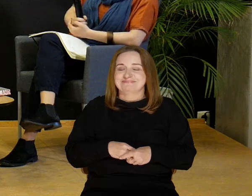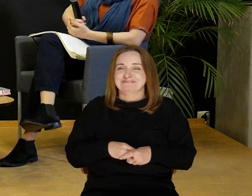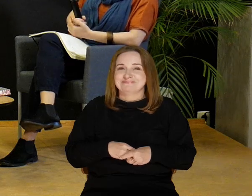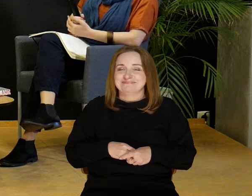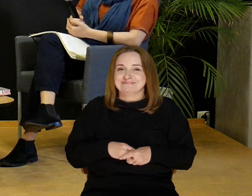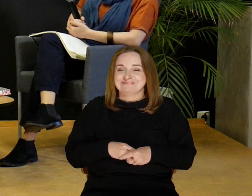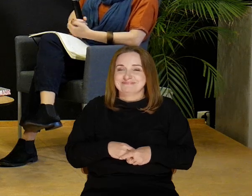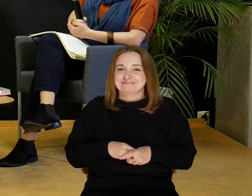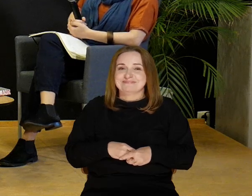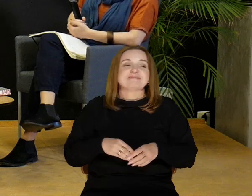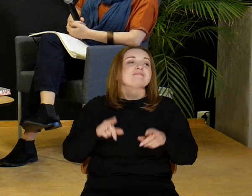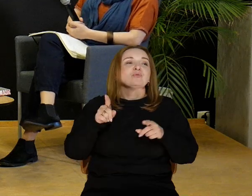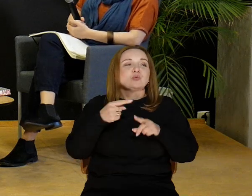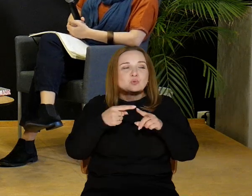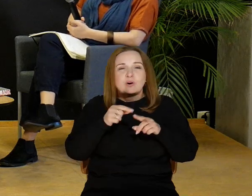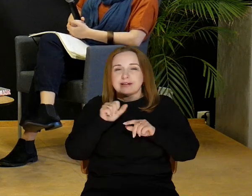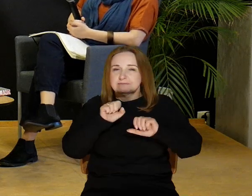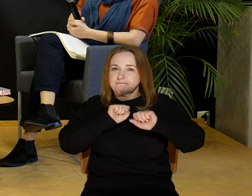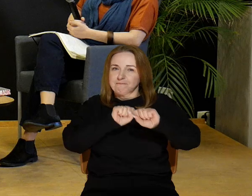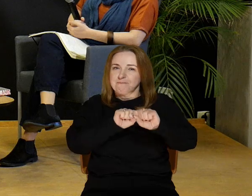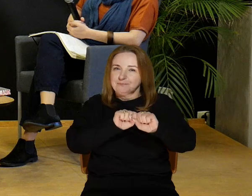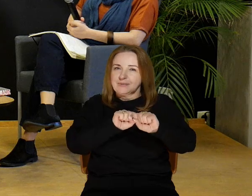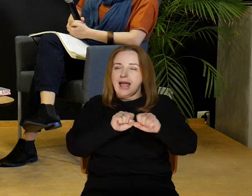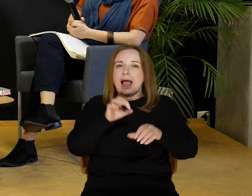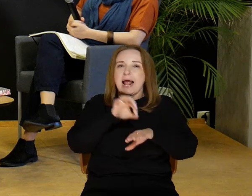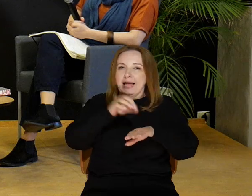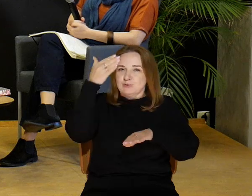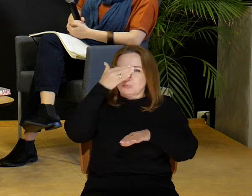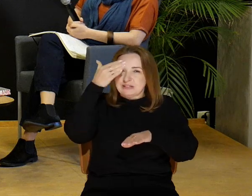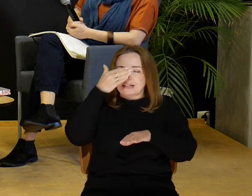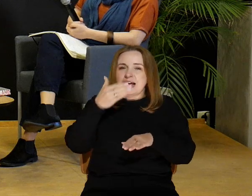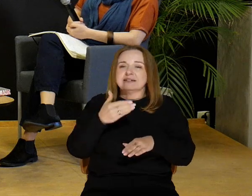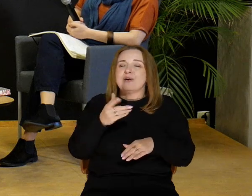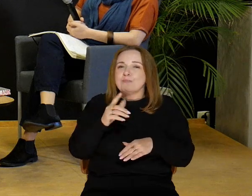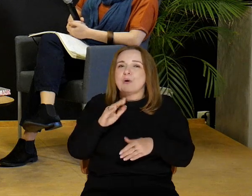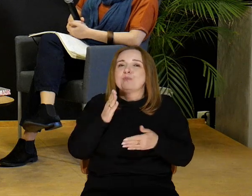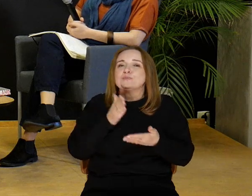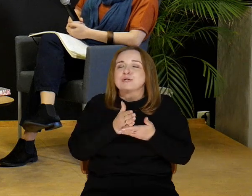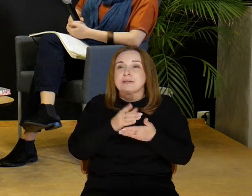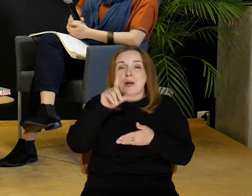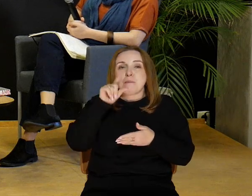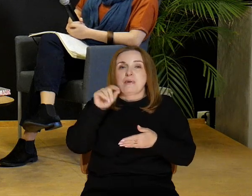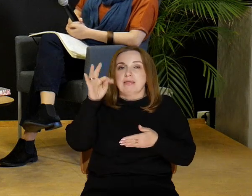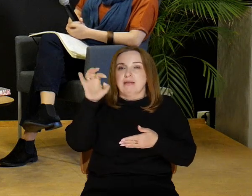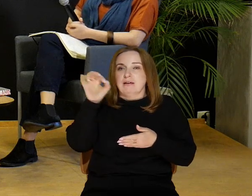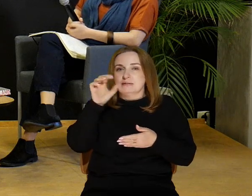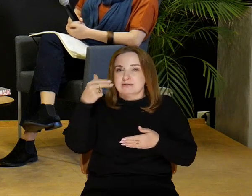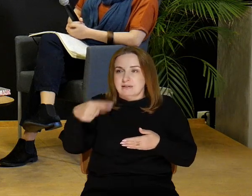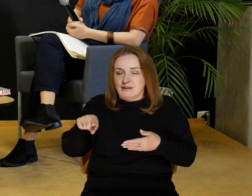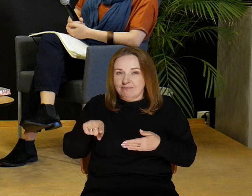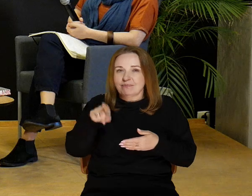To jest coś, przed czym trochę się wzbraniają psychiatrzy, bo w kryteriach diagnostycznych PTSD bardzo ważne jest to, że